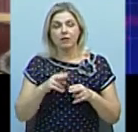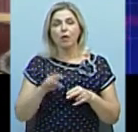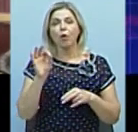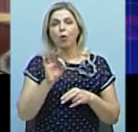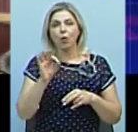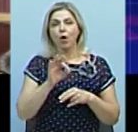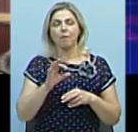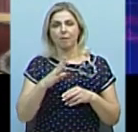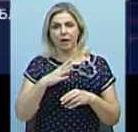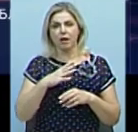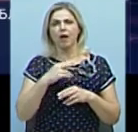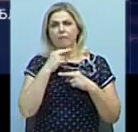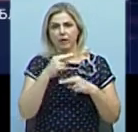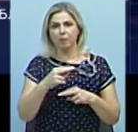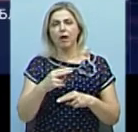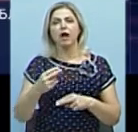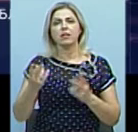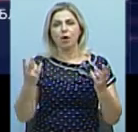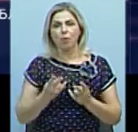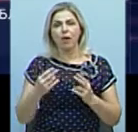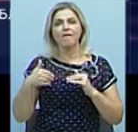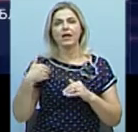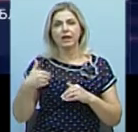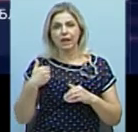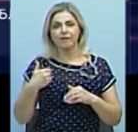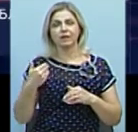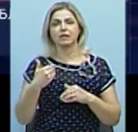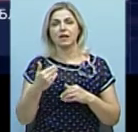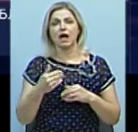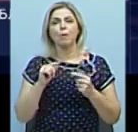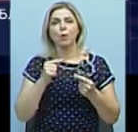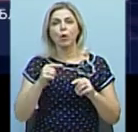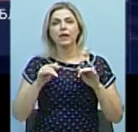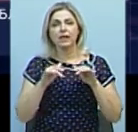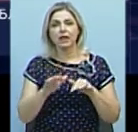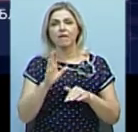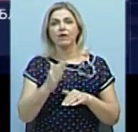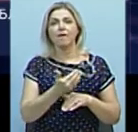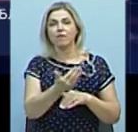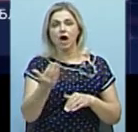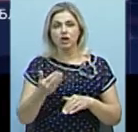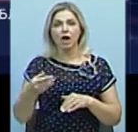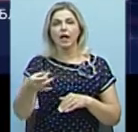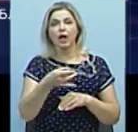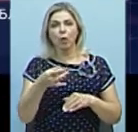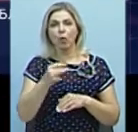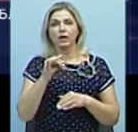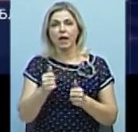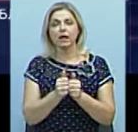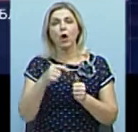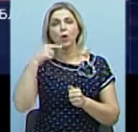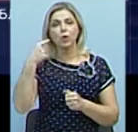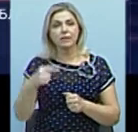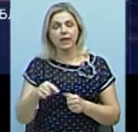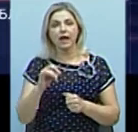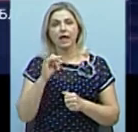особливо наголошує на необхідності ефективної протидії у вашому складному регіоні гібридній агресії Росії та забезпеченні